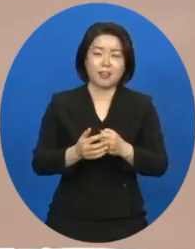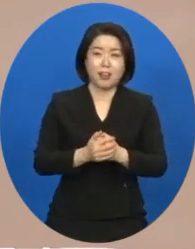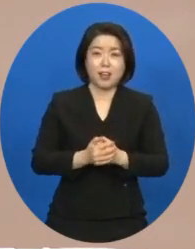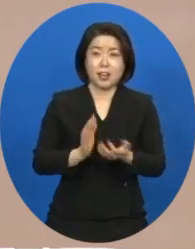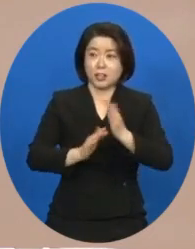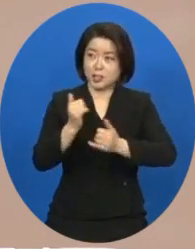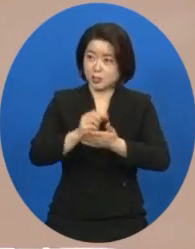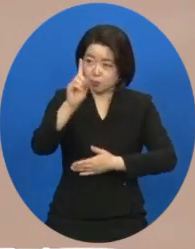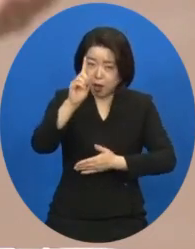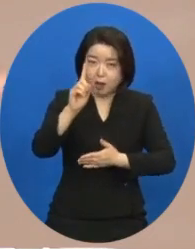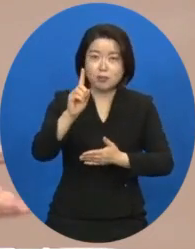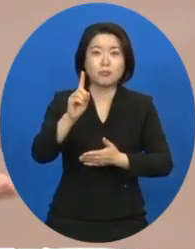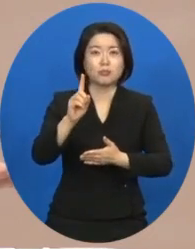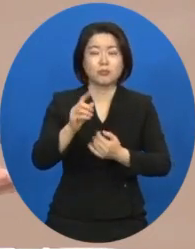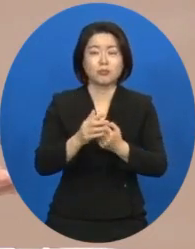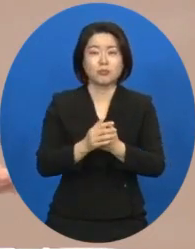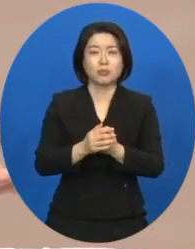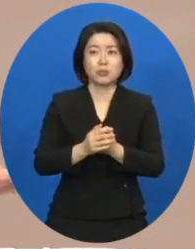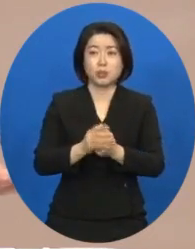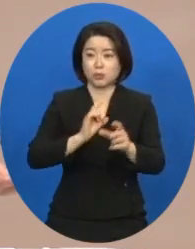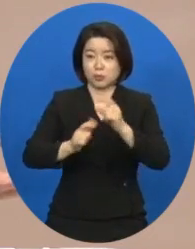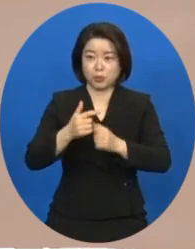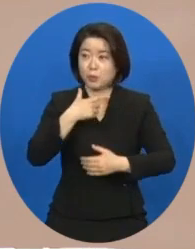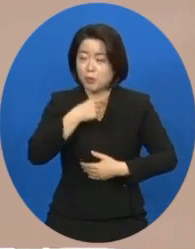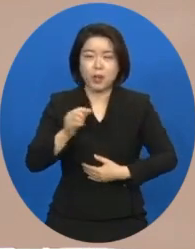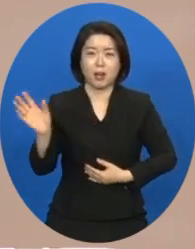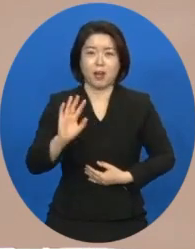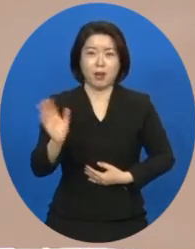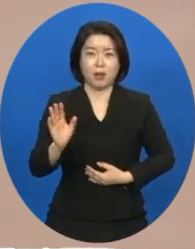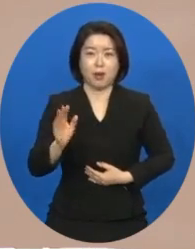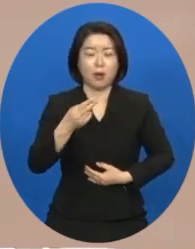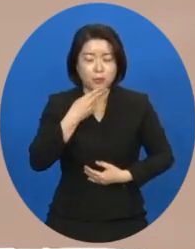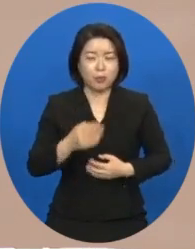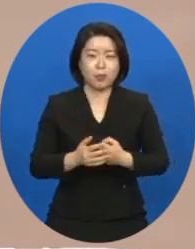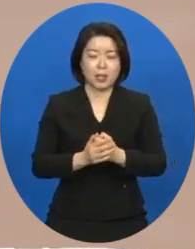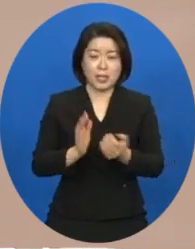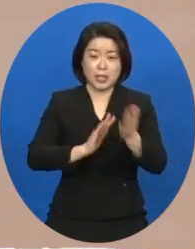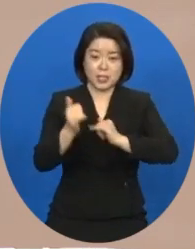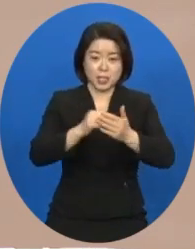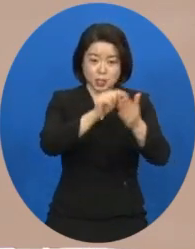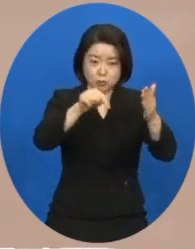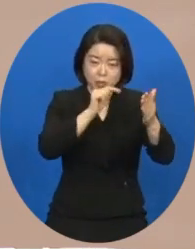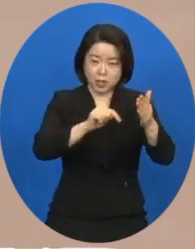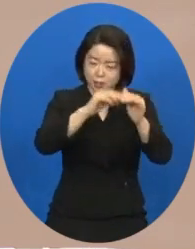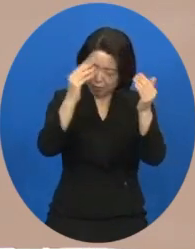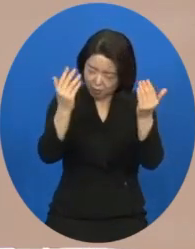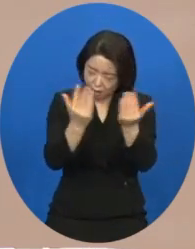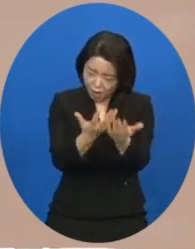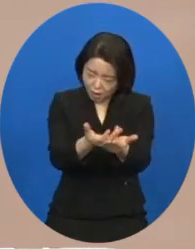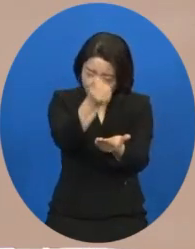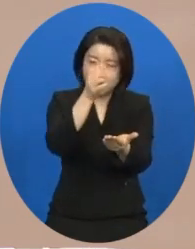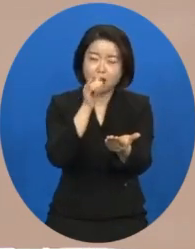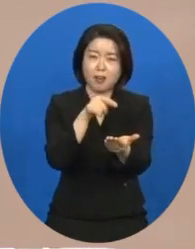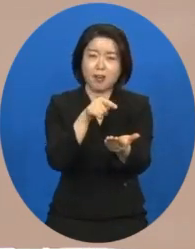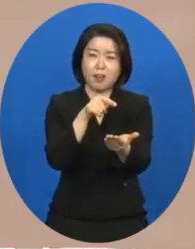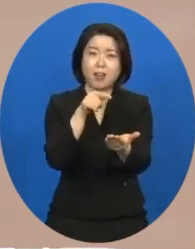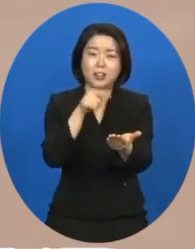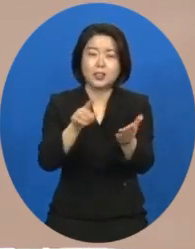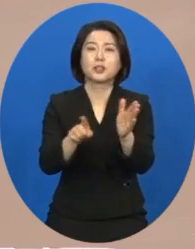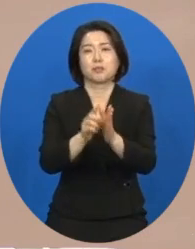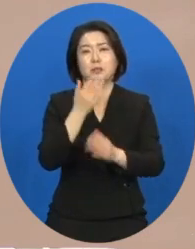난 이제 더 바랄 것도 없어. 예수님 안에 모든 것이 다 있으니까 그렇게 믿어지는